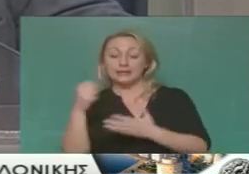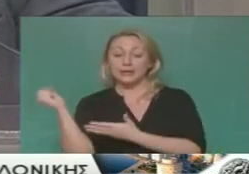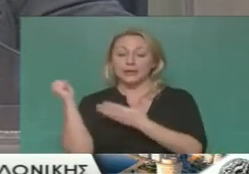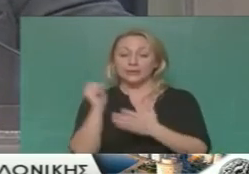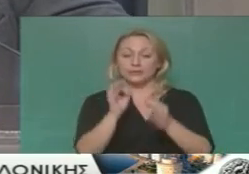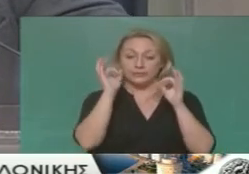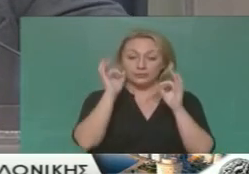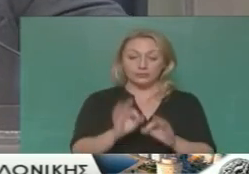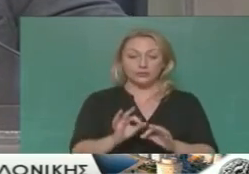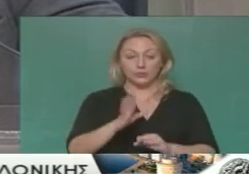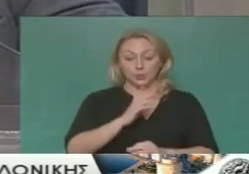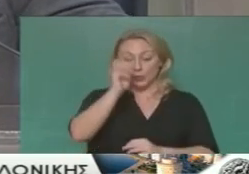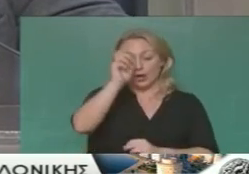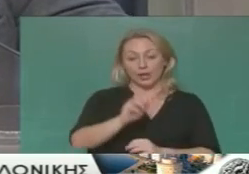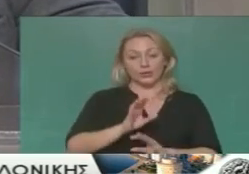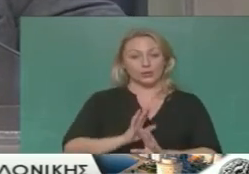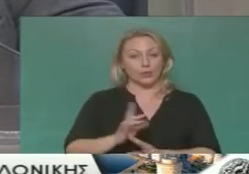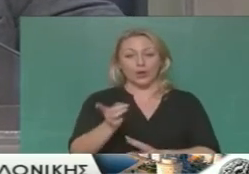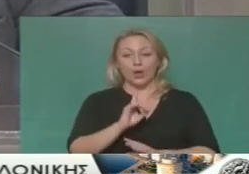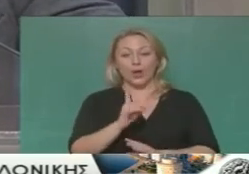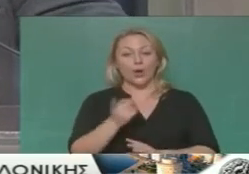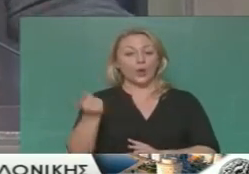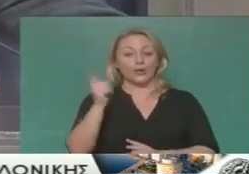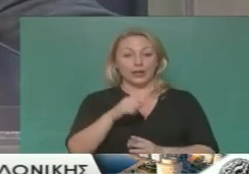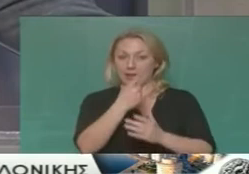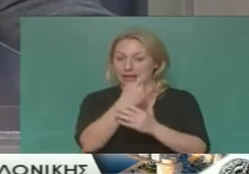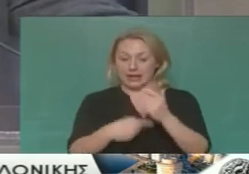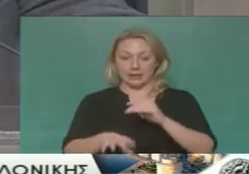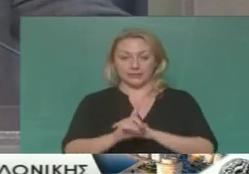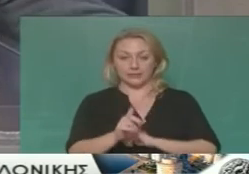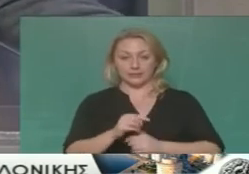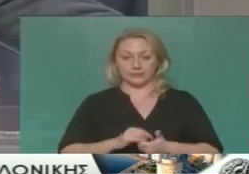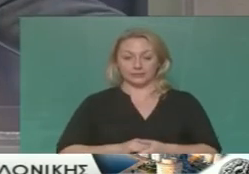επιδότηση του επιβάτη. Δεν μιλάμε για επιδότηση ελλημάτων.